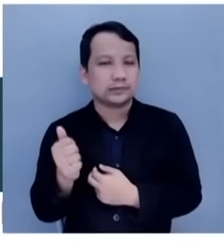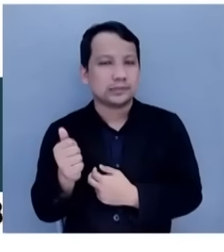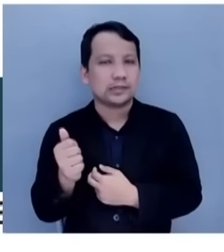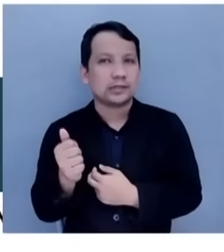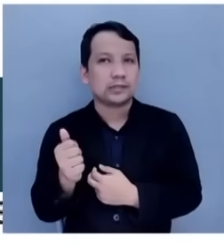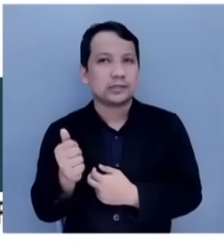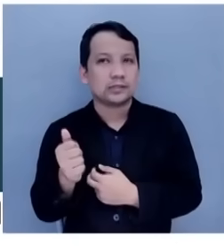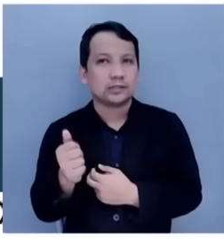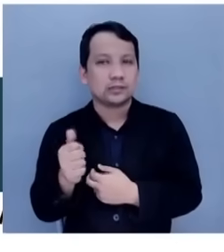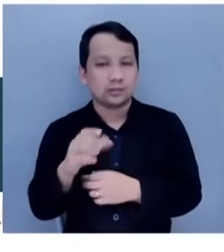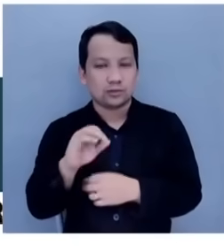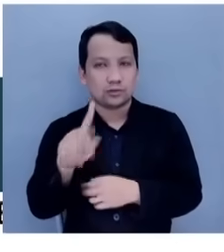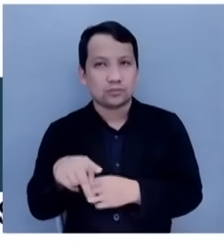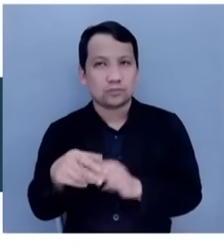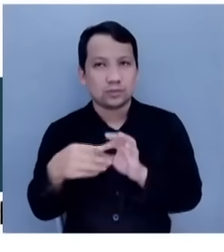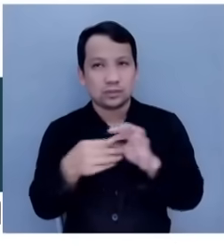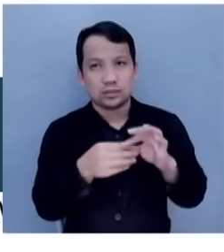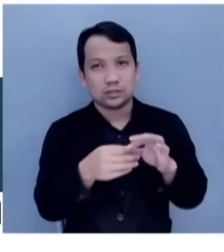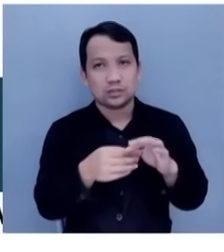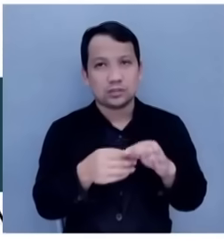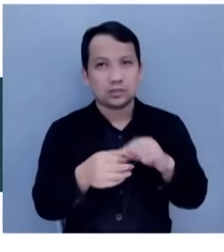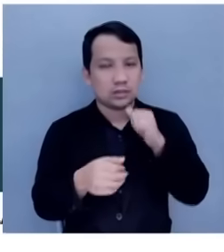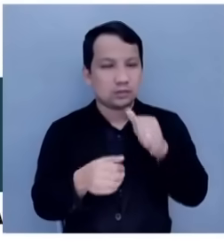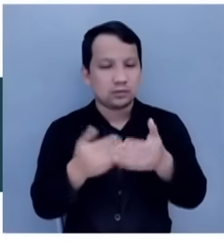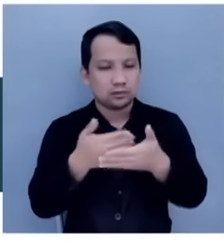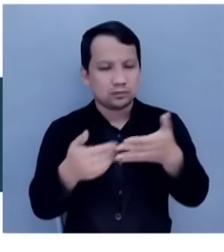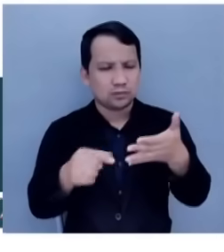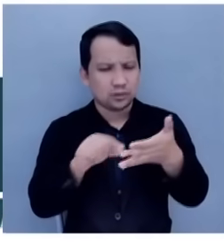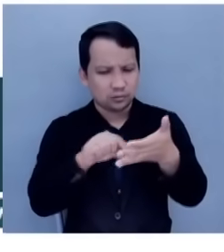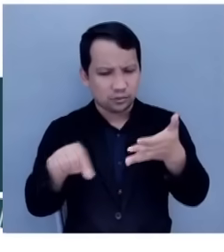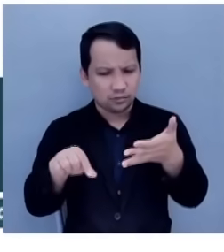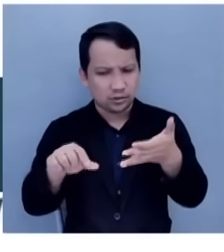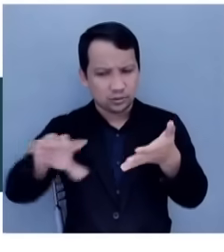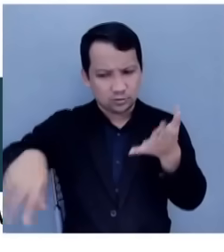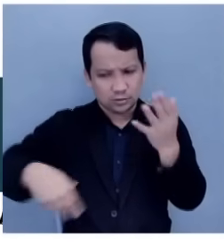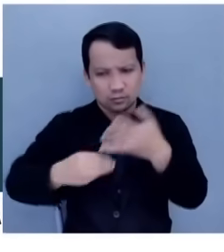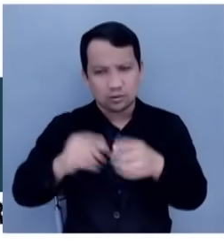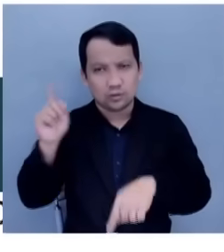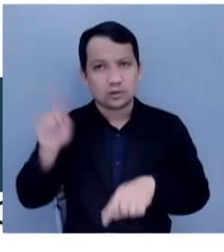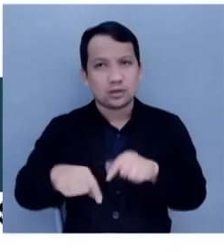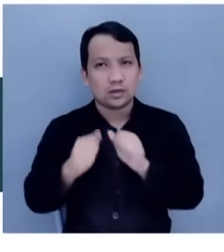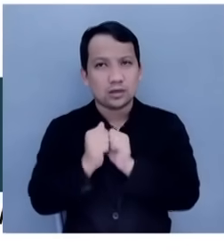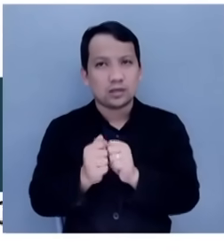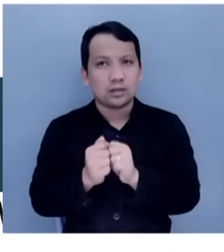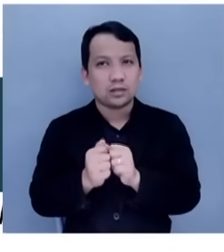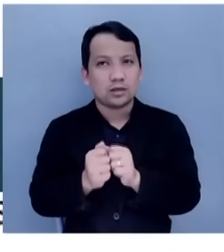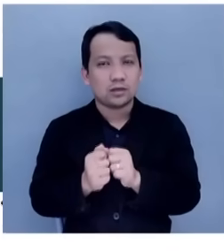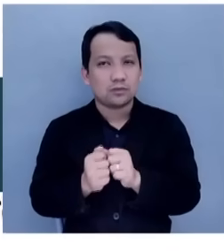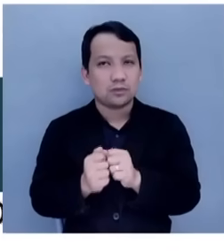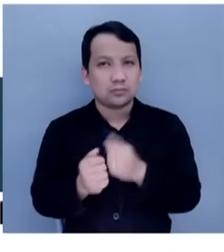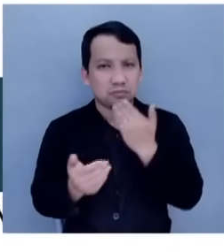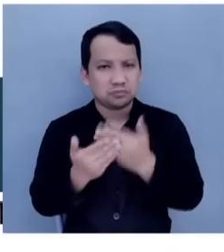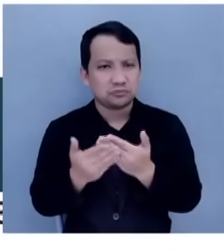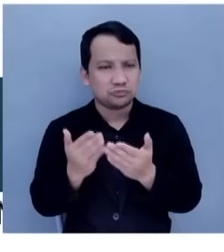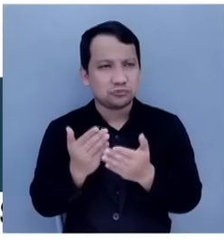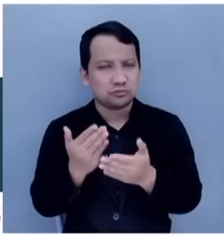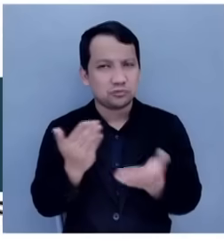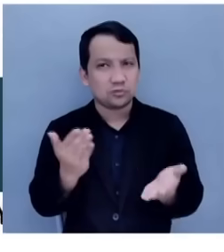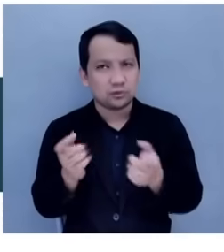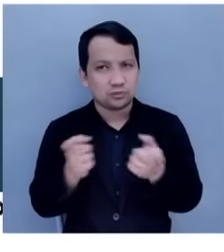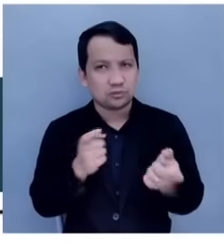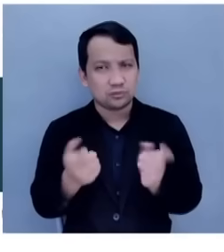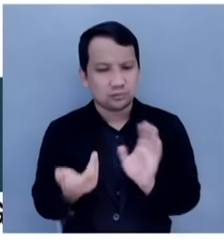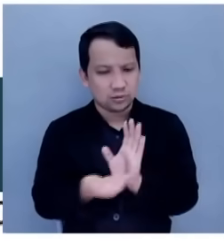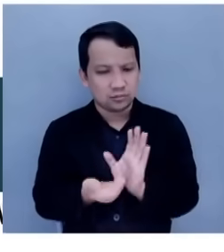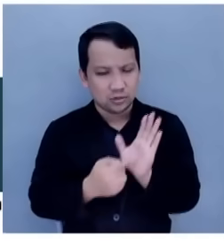ng Office of the President doon sa isang item na wala. At ito ay kung sa good governance man yan, dapat may expressly